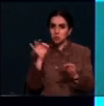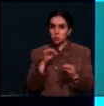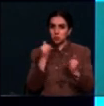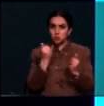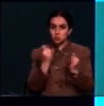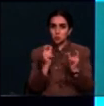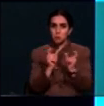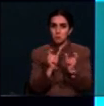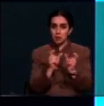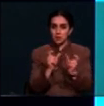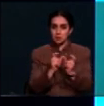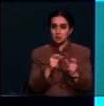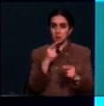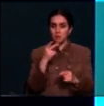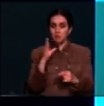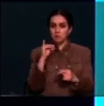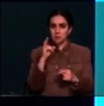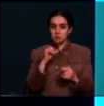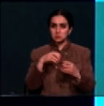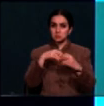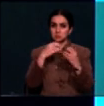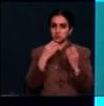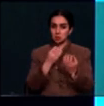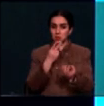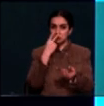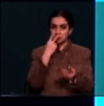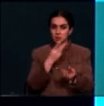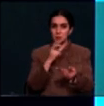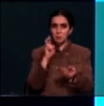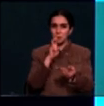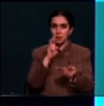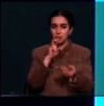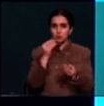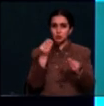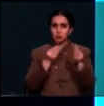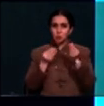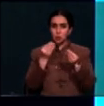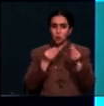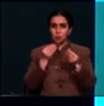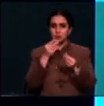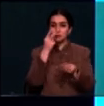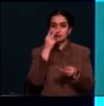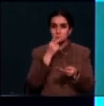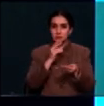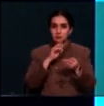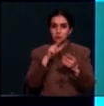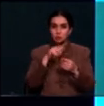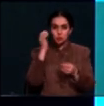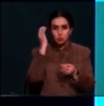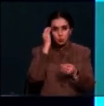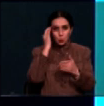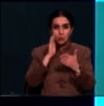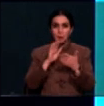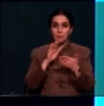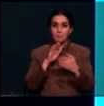из магазина. Вера подняла крышечку, подбитую бледно-голубым шелком, увидела втиснутый в черный